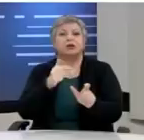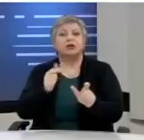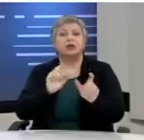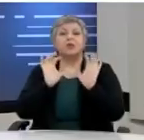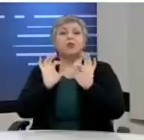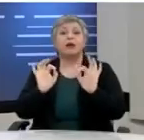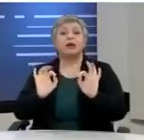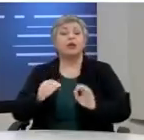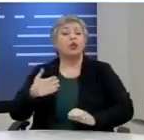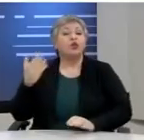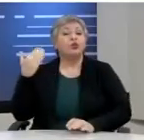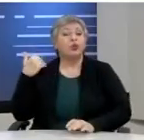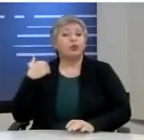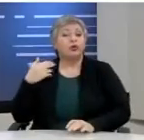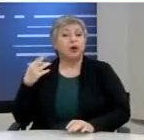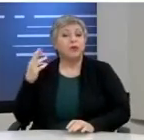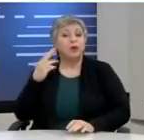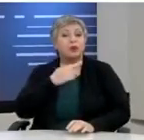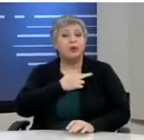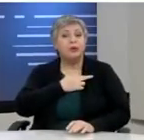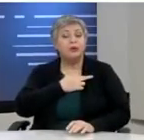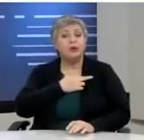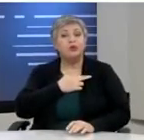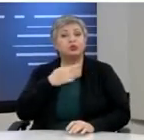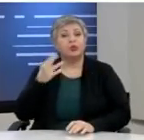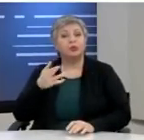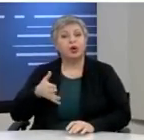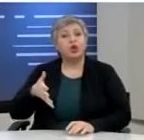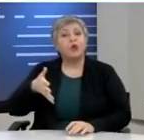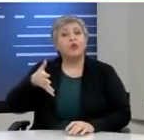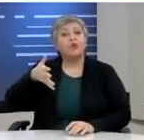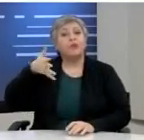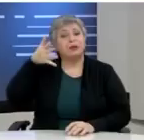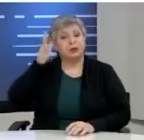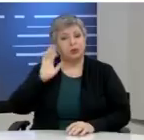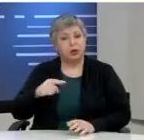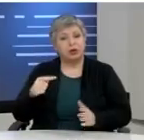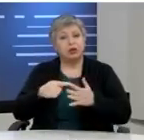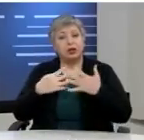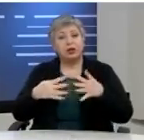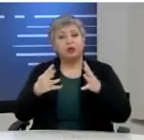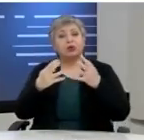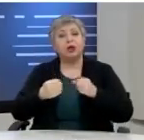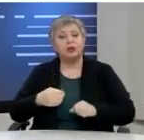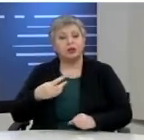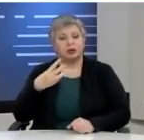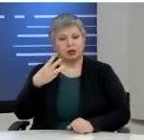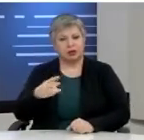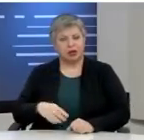με πρωθυπουργό τον Κωνσταντίνο Μητσοτάκη το 1993 επισήμως στο διαπραγματεύσεις, τον κύριο